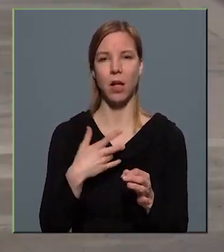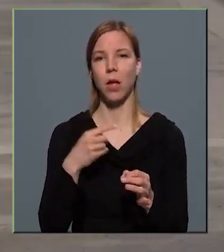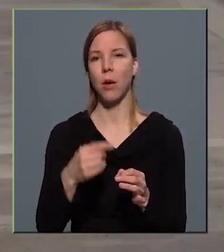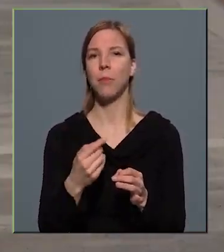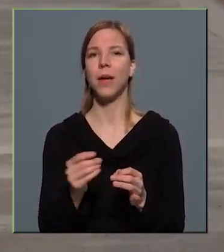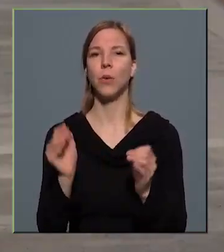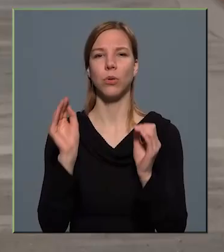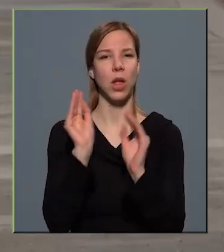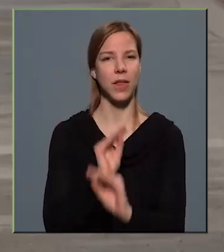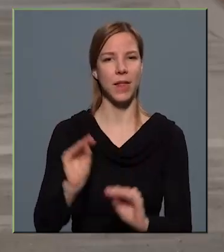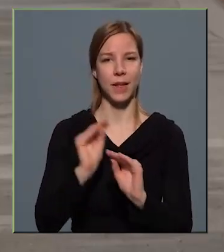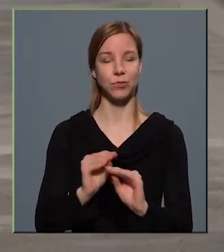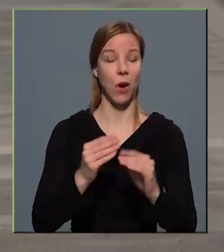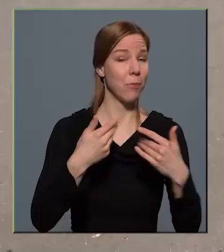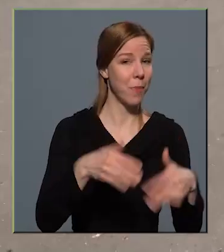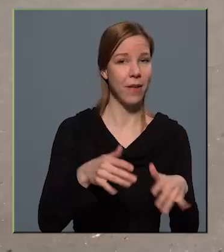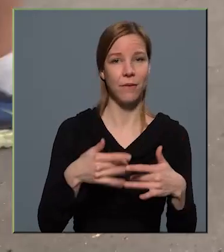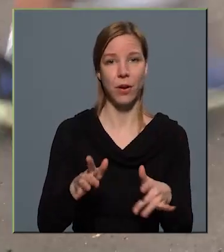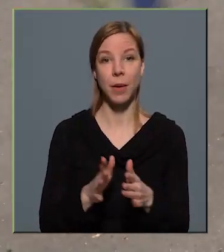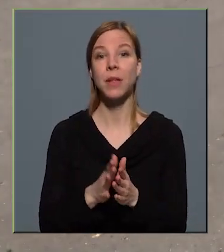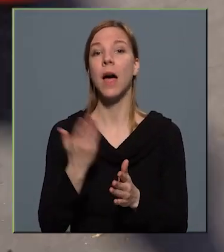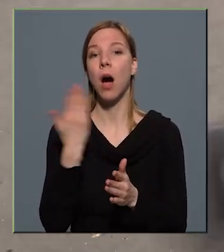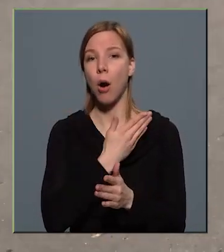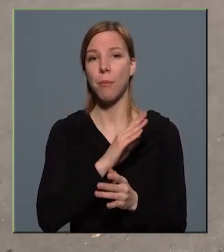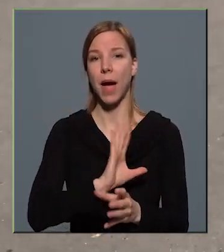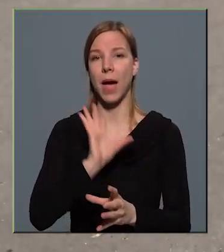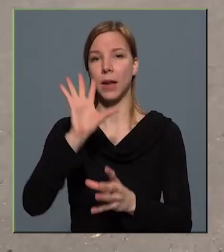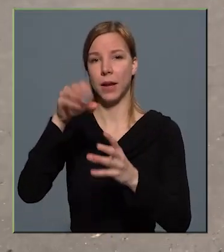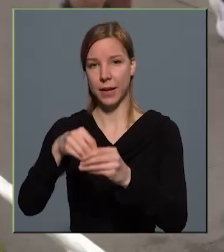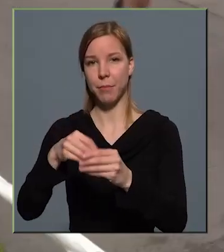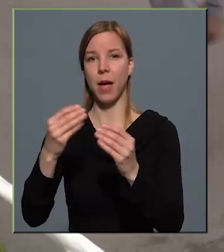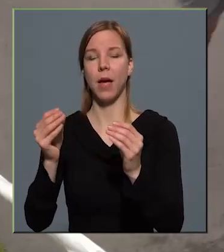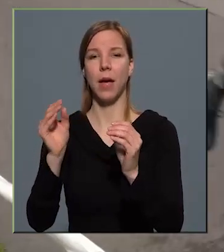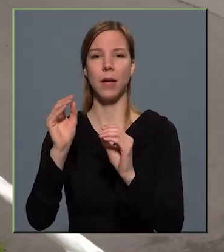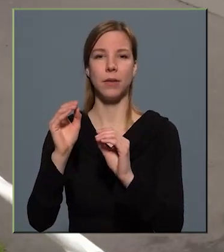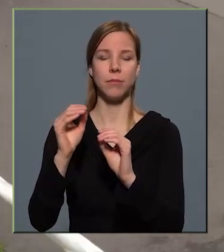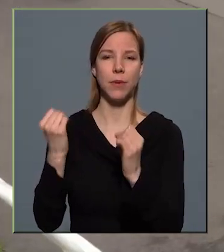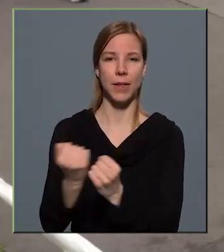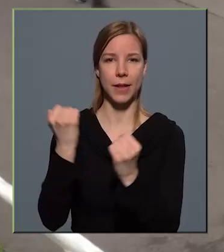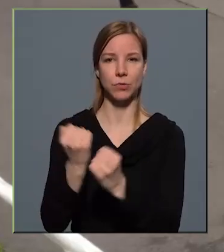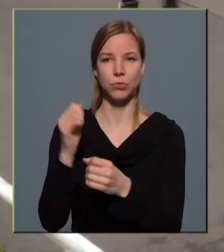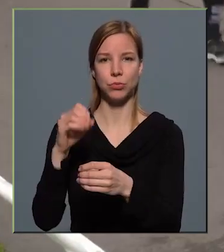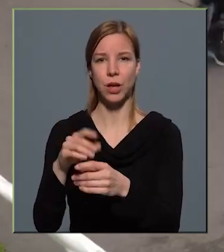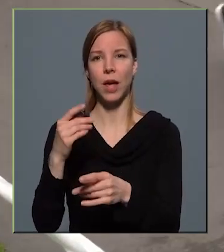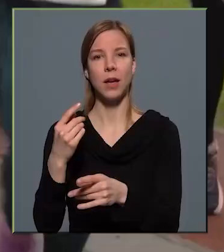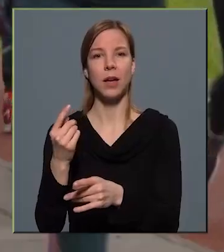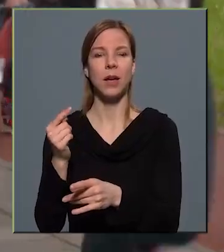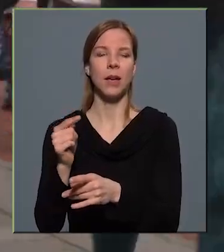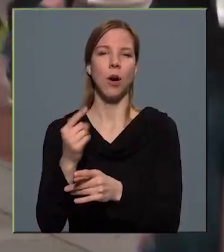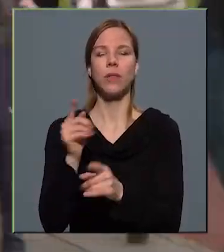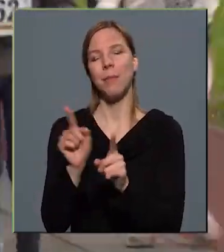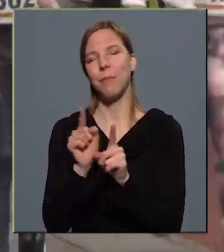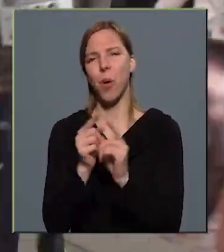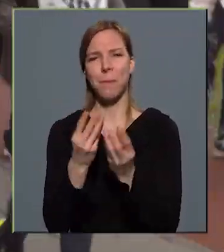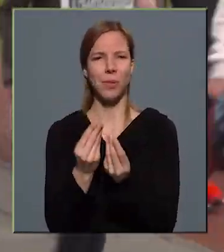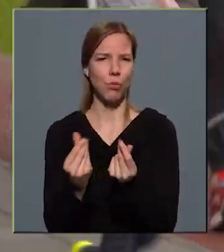edzés. Én azt gondolom, hogy ha már az ember kimegy edzeni, hogyha minőségileg nem is pont azt tudja letenni, amit szeretne,